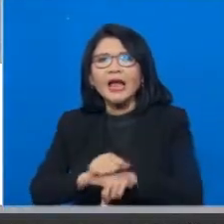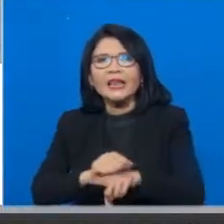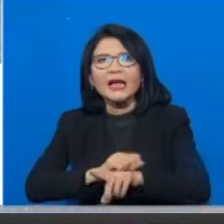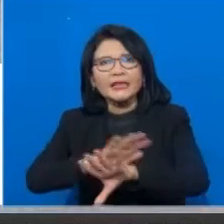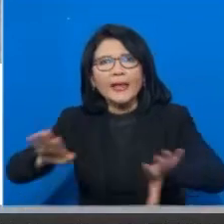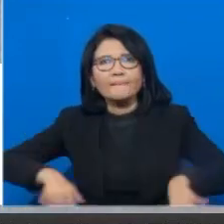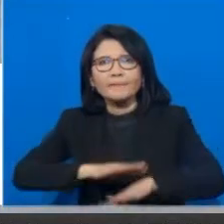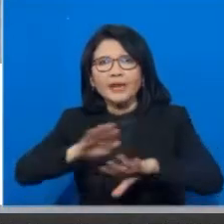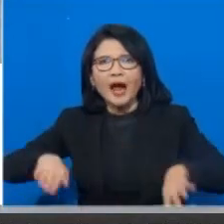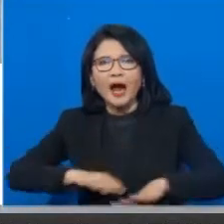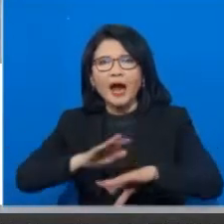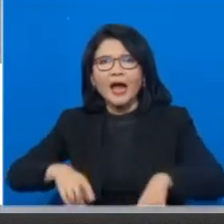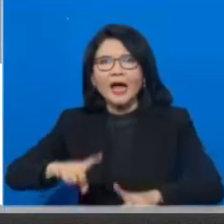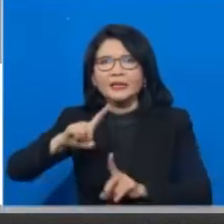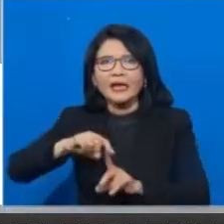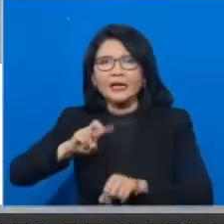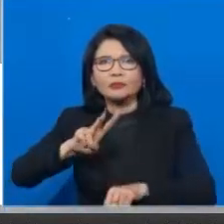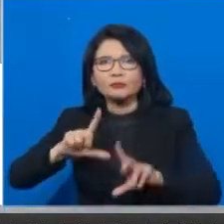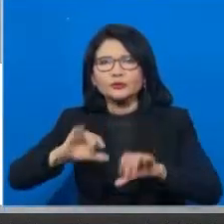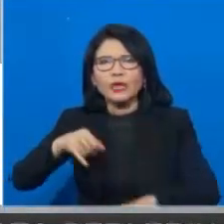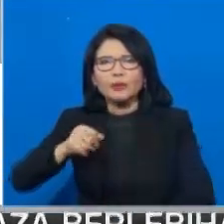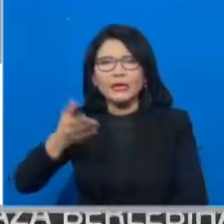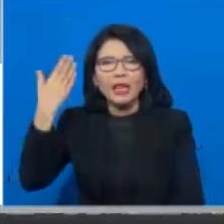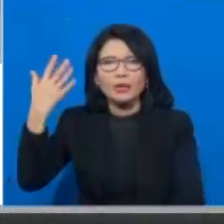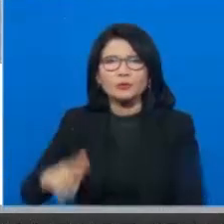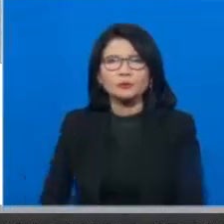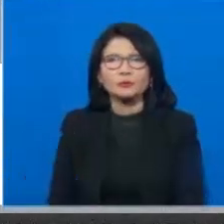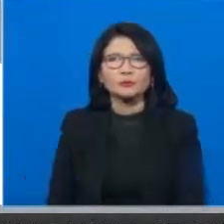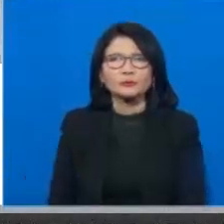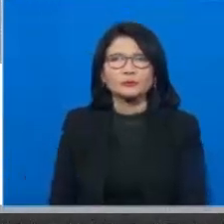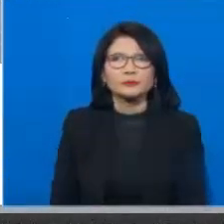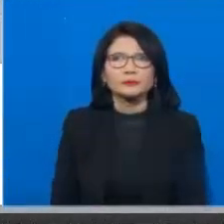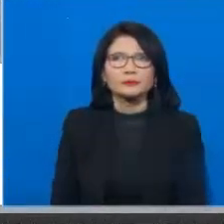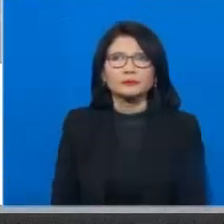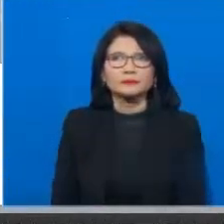Timur pada 27 Januari 2024 lalu. Budi Tanjung, Jakarta.